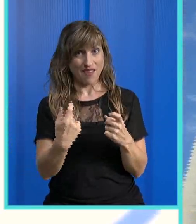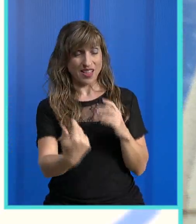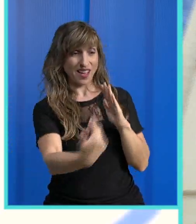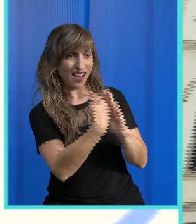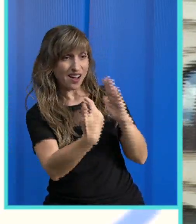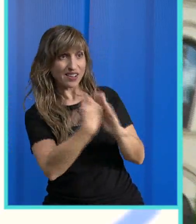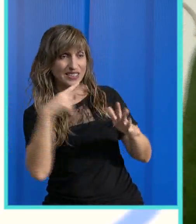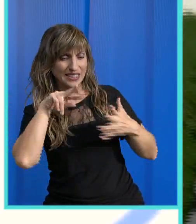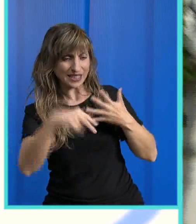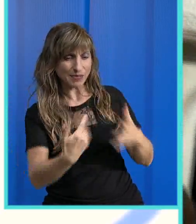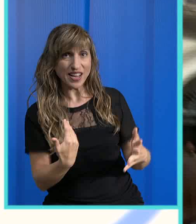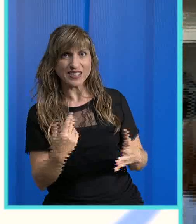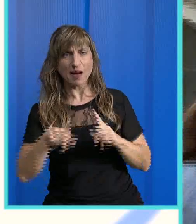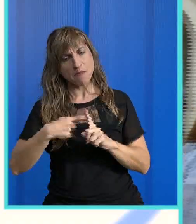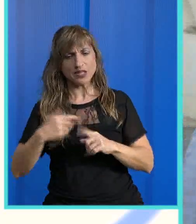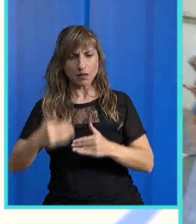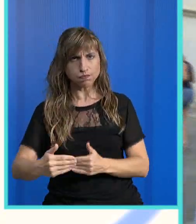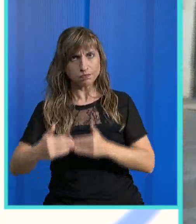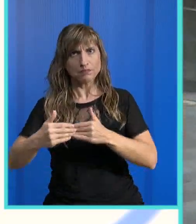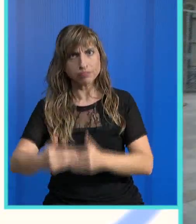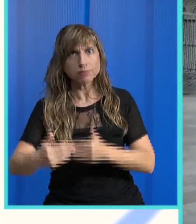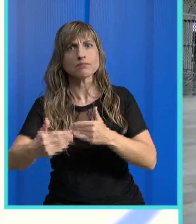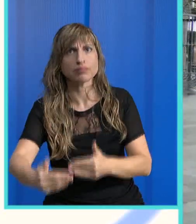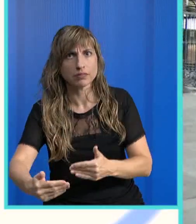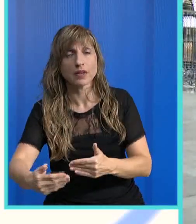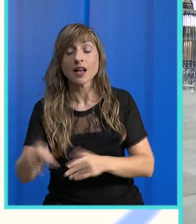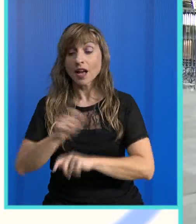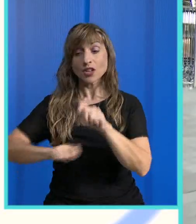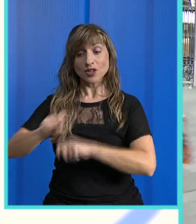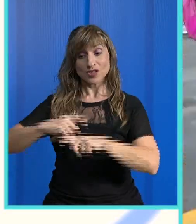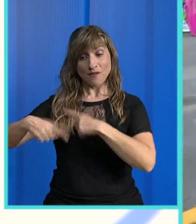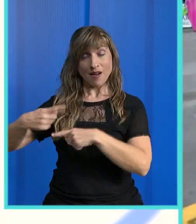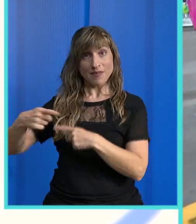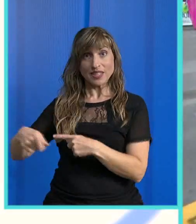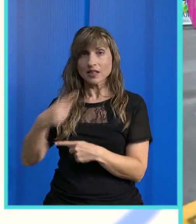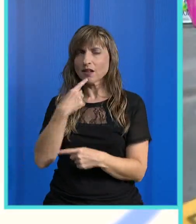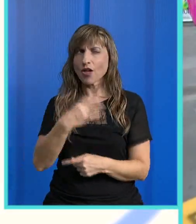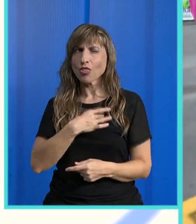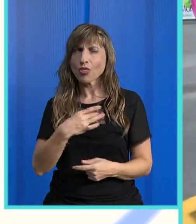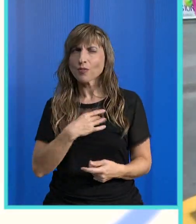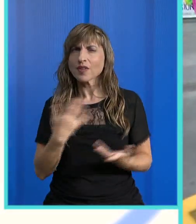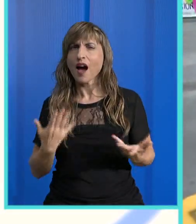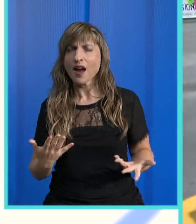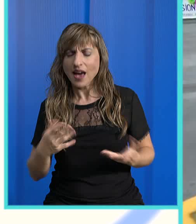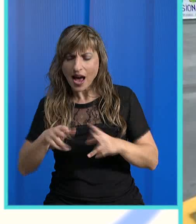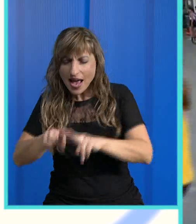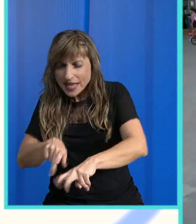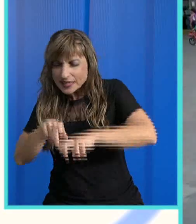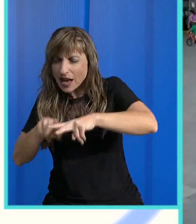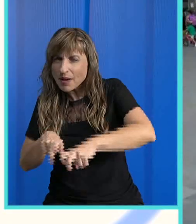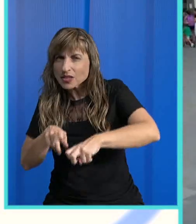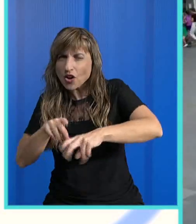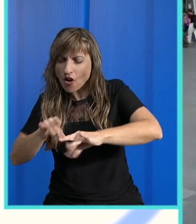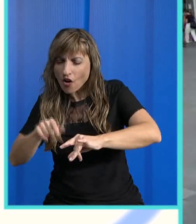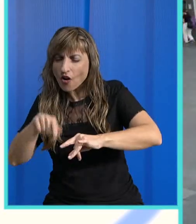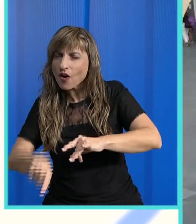i endarreriments en el calendari. L'Associació de Famílies del Centre té dubtes sobre l'estat de la licitació de l'excavació arqueològica dels terrenys